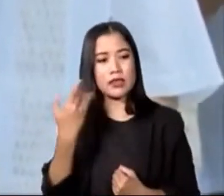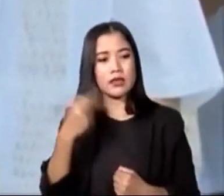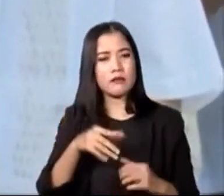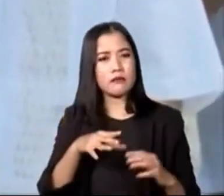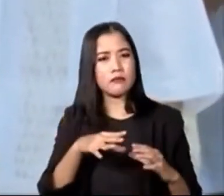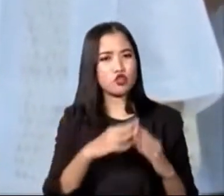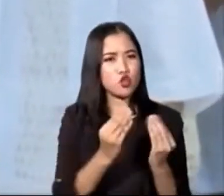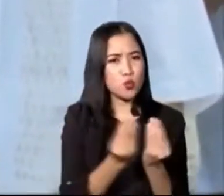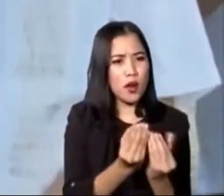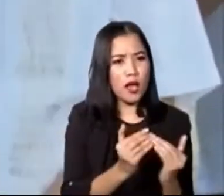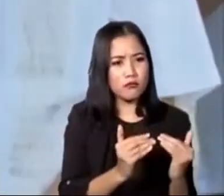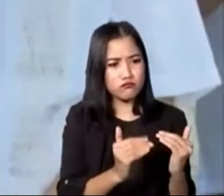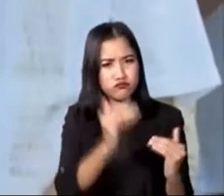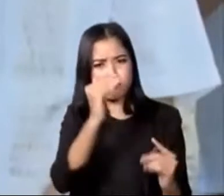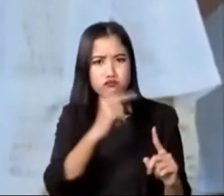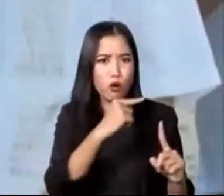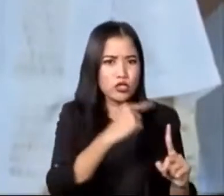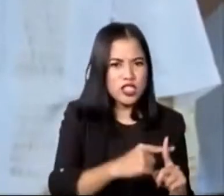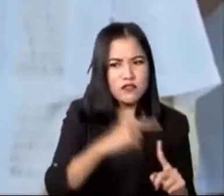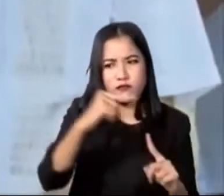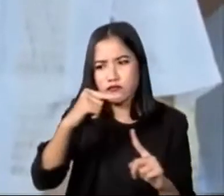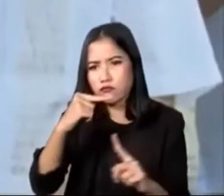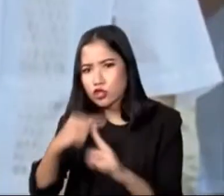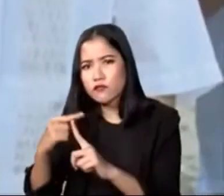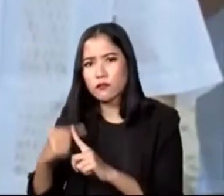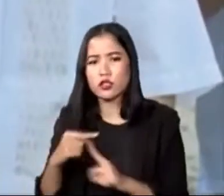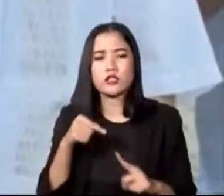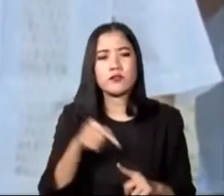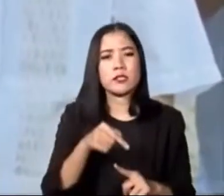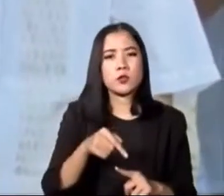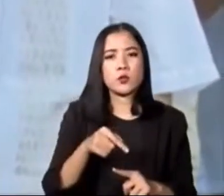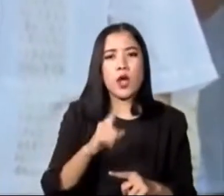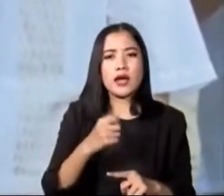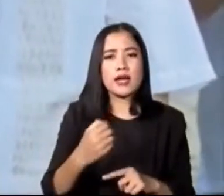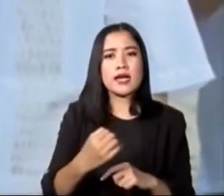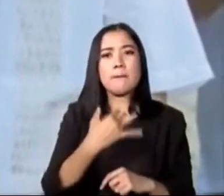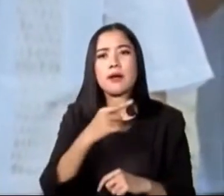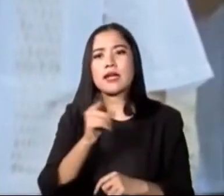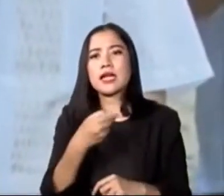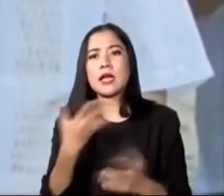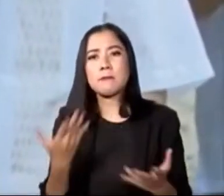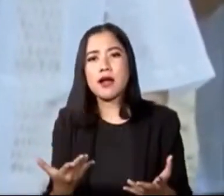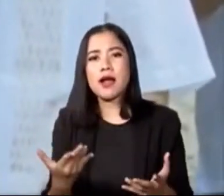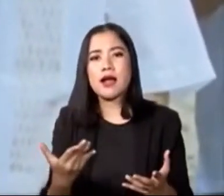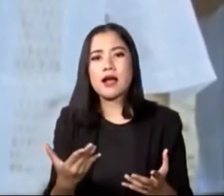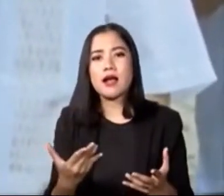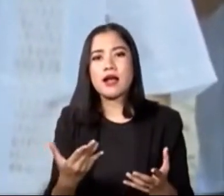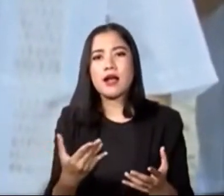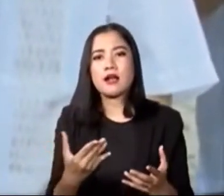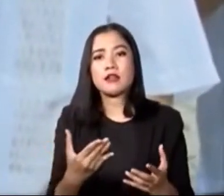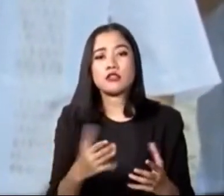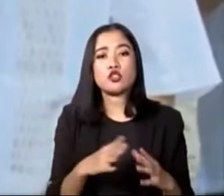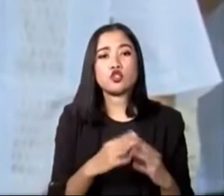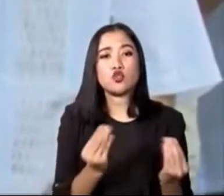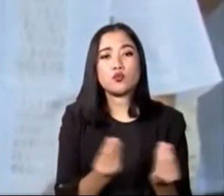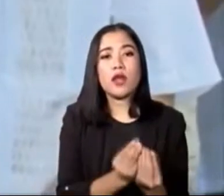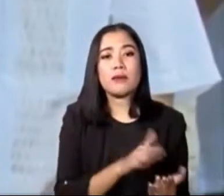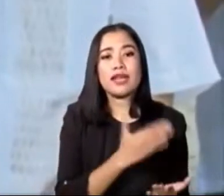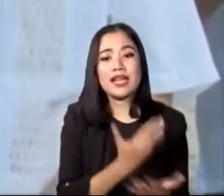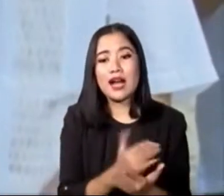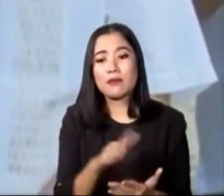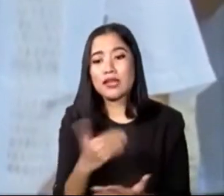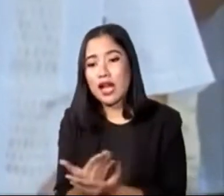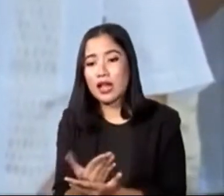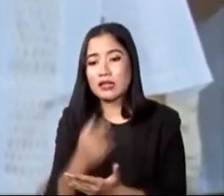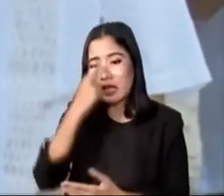di masyarakat, kasus positif rate yang terjadi di masyarakat juga terdampak pada lonjakan kasus kematian, kesakitan yang